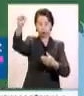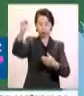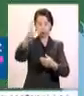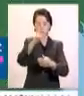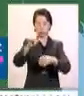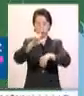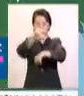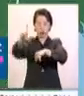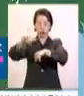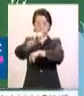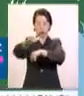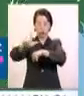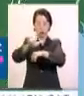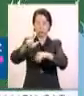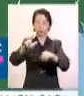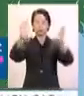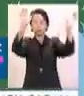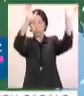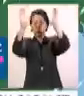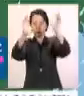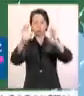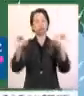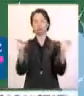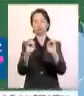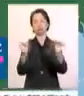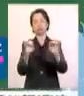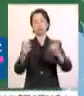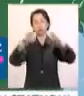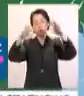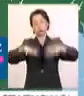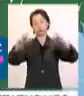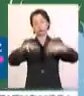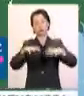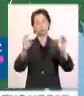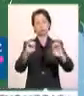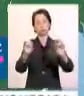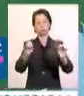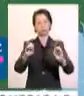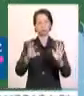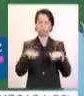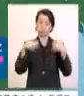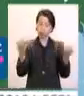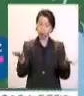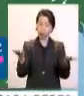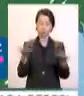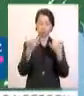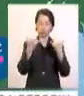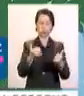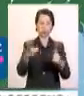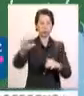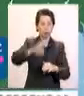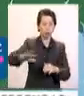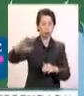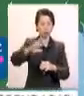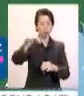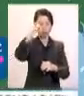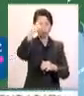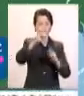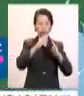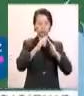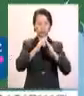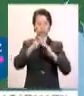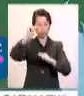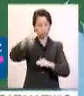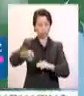wilayah Persekutuan Labuan, keadaan cuaca adalah tidak hujan di majoriti kawasan. Sekian info cuaca, seterusnya ramalan cuaca untuk